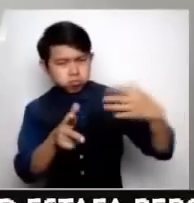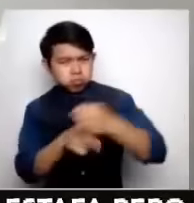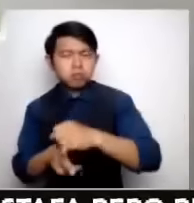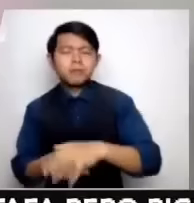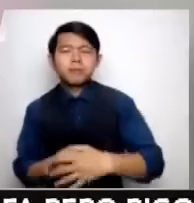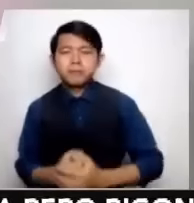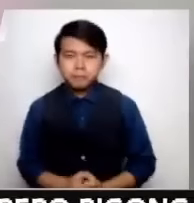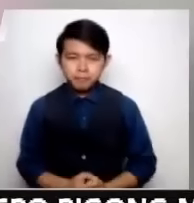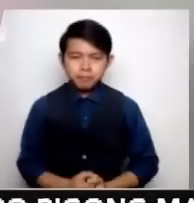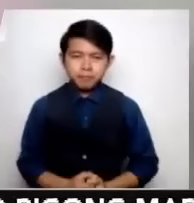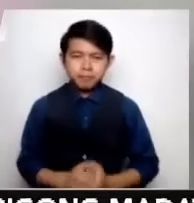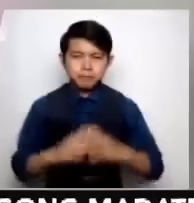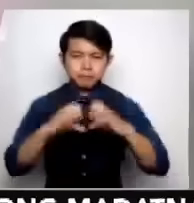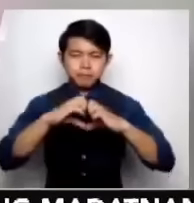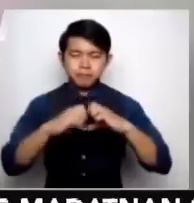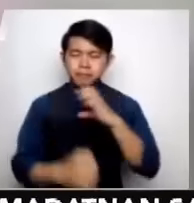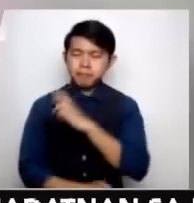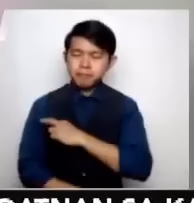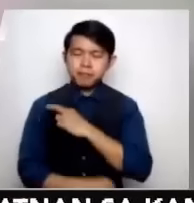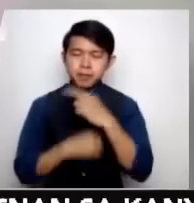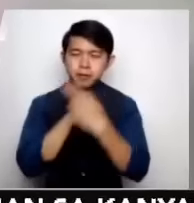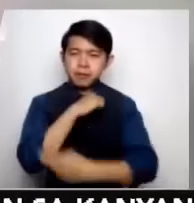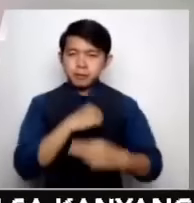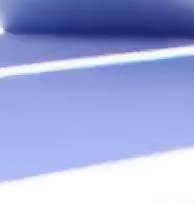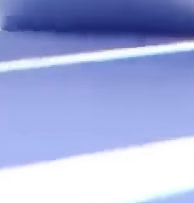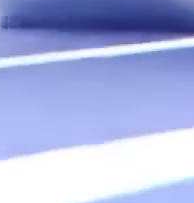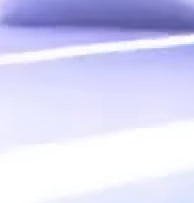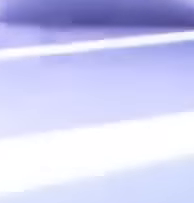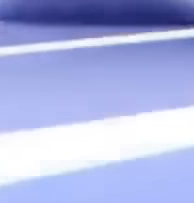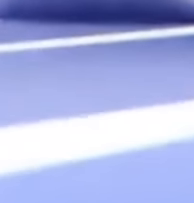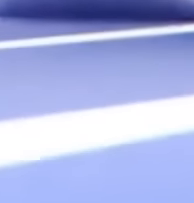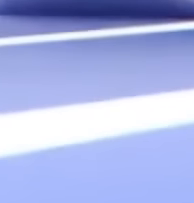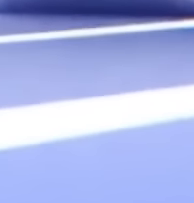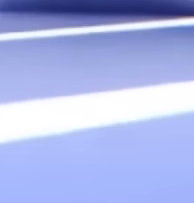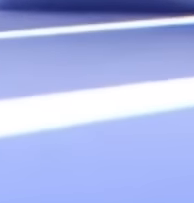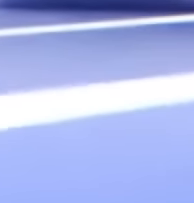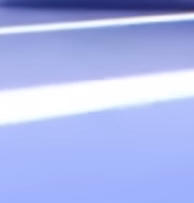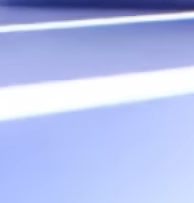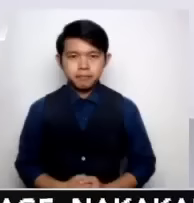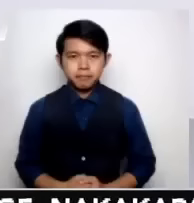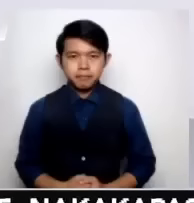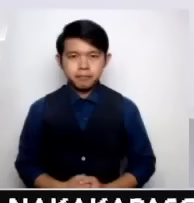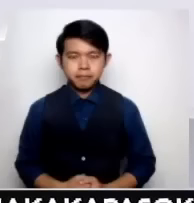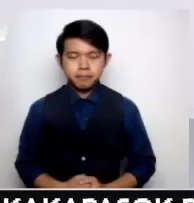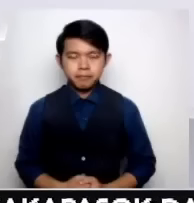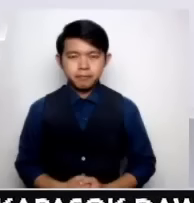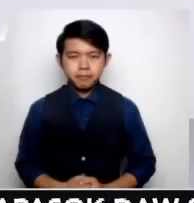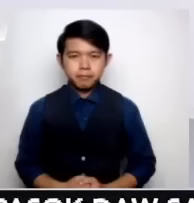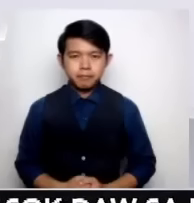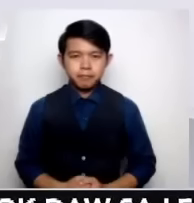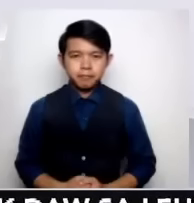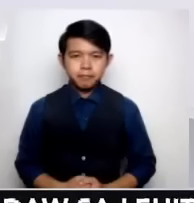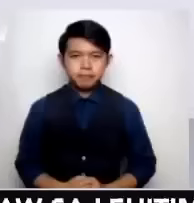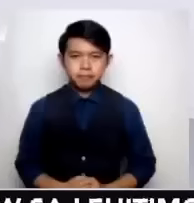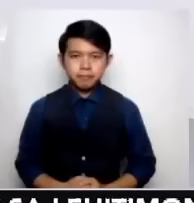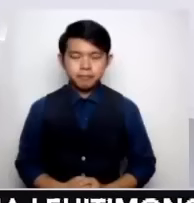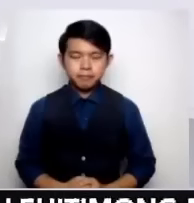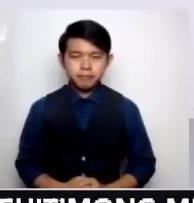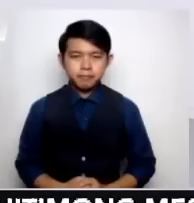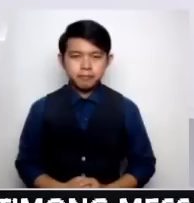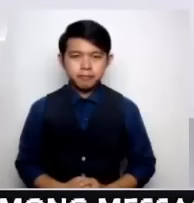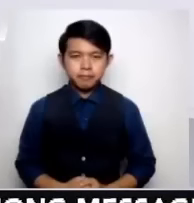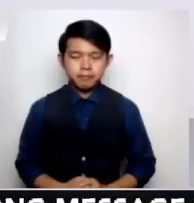TV, nagbabalita para sa GMA Integrated News. Kahit nakalabas na